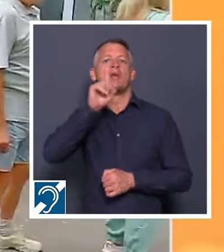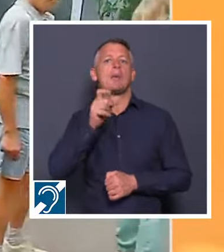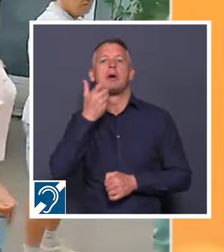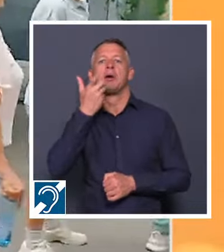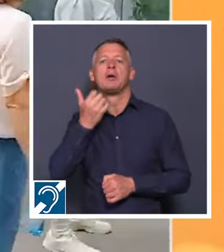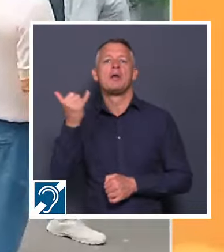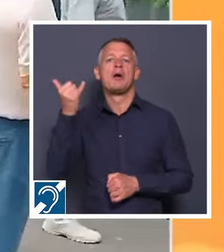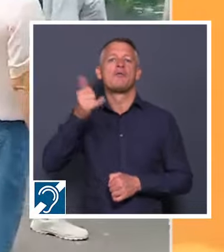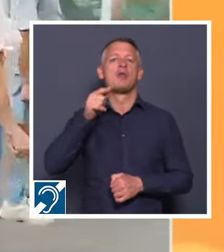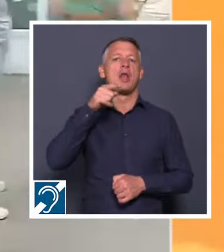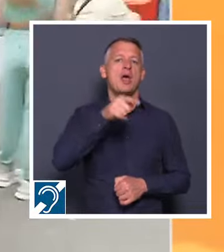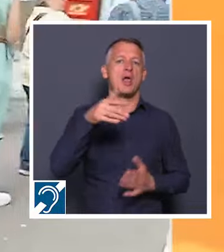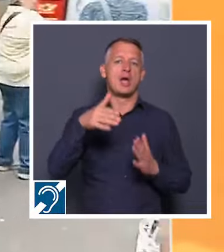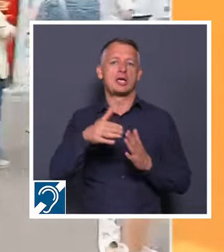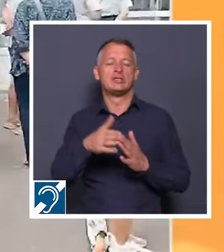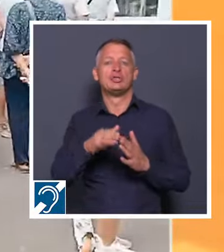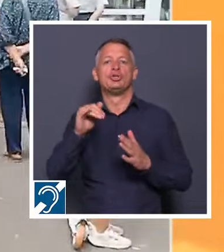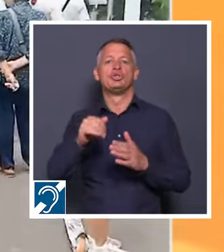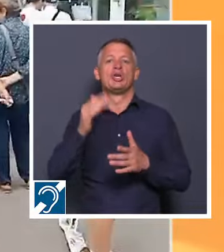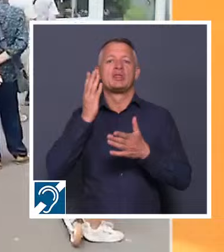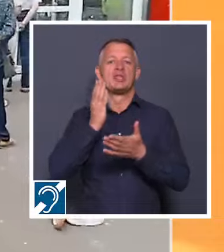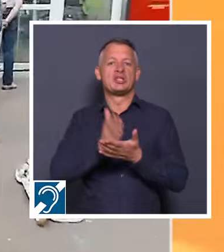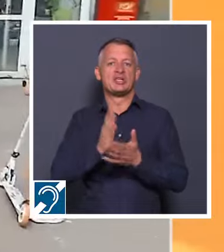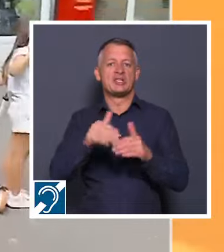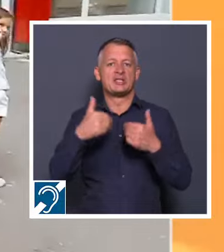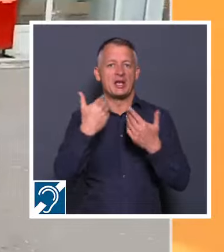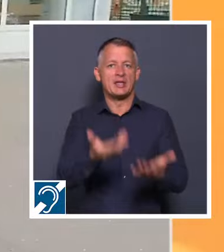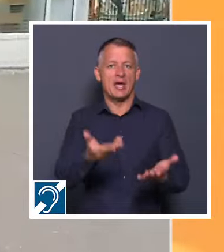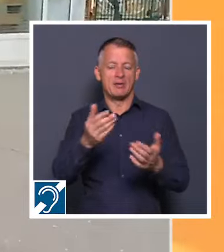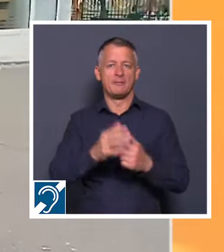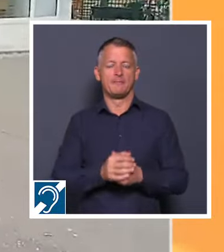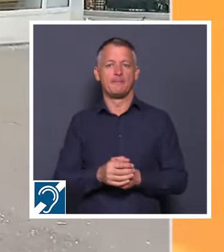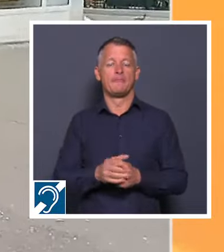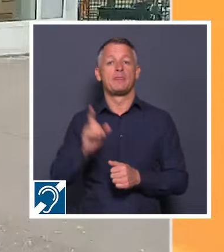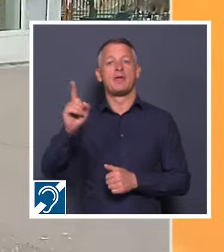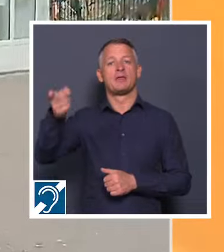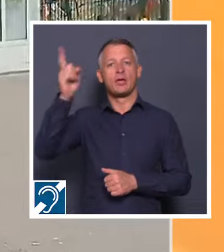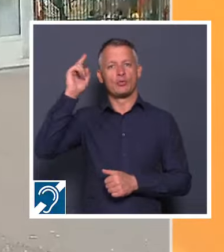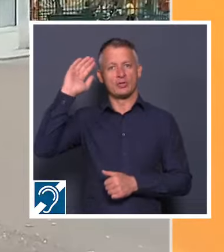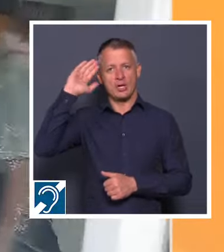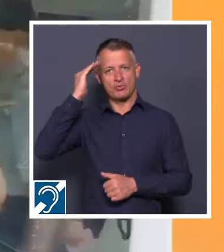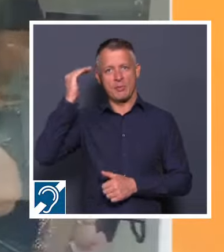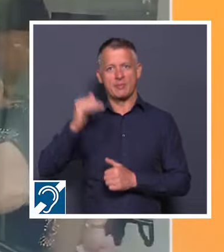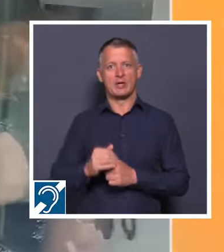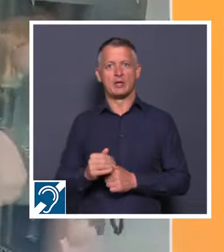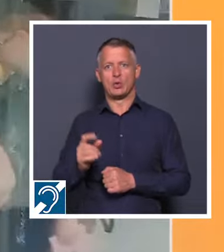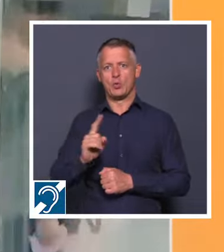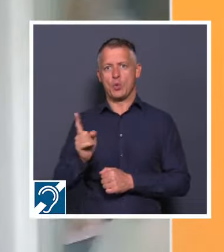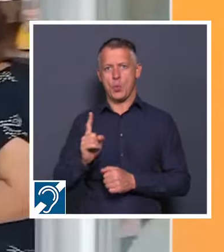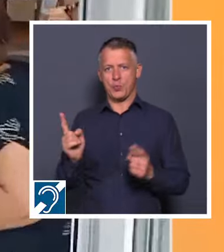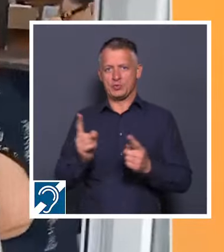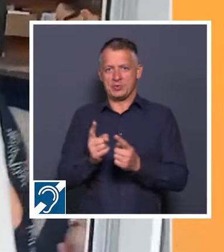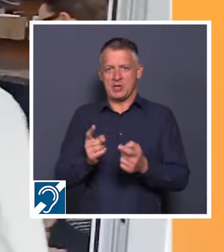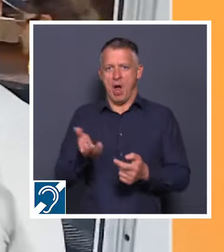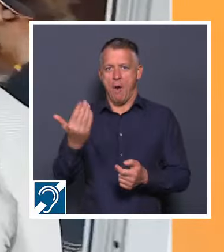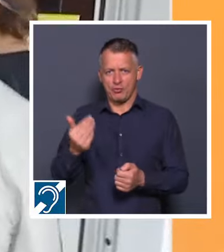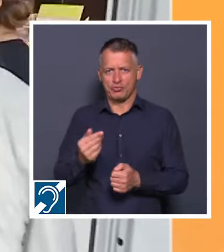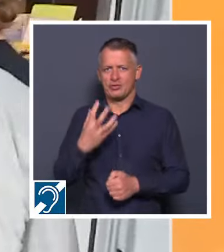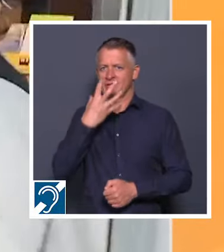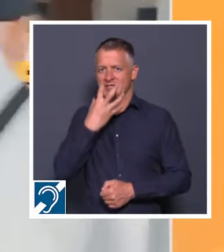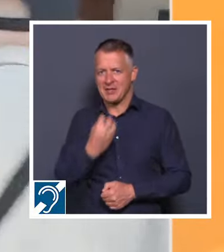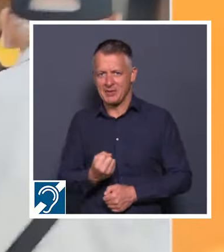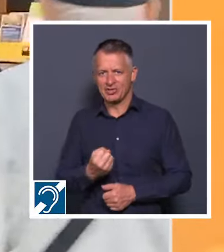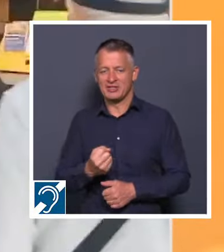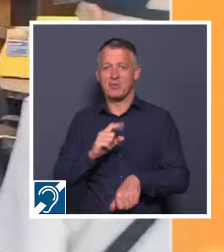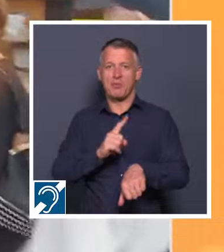sosi și decizia lor de recalculare și tot de atunci ne aducem aminte că nu puțini au fost cei care au fost dezamăgiți